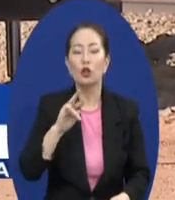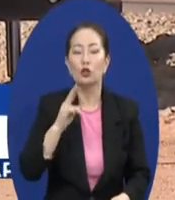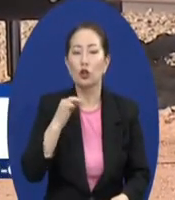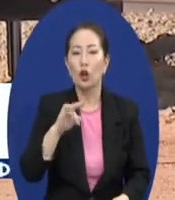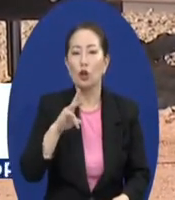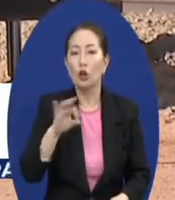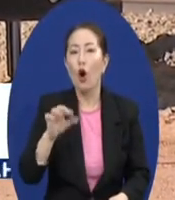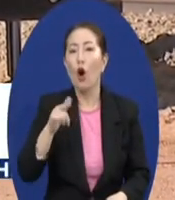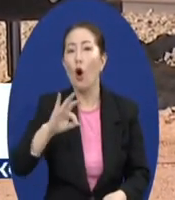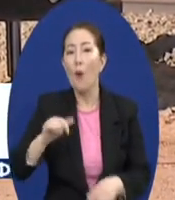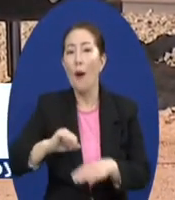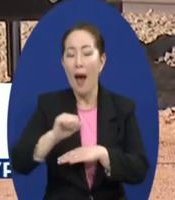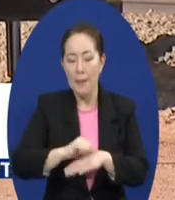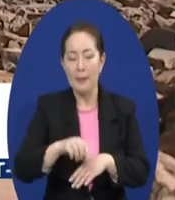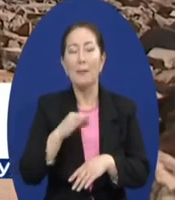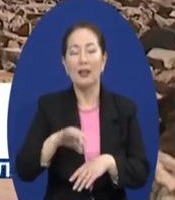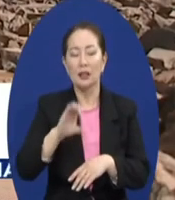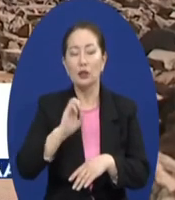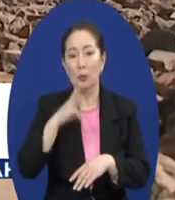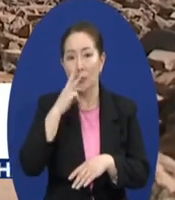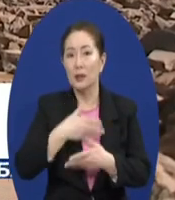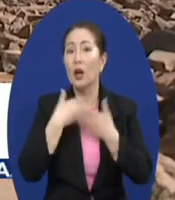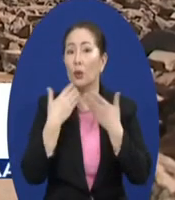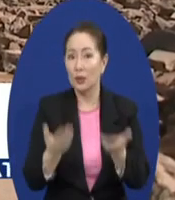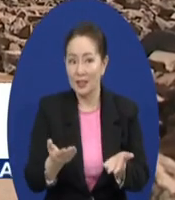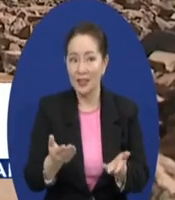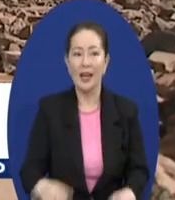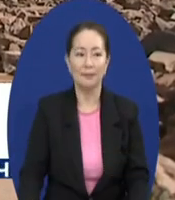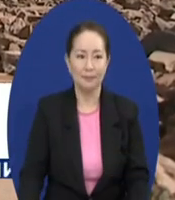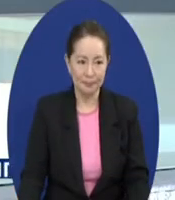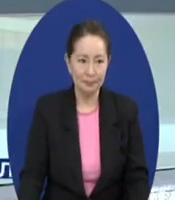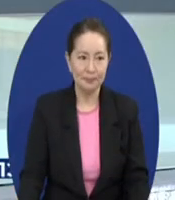аймгийн Мандахсумын нутгаас мэдээлэл өргөлөө.